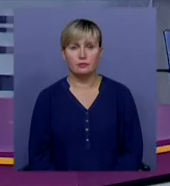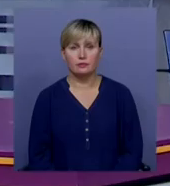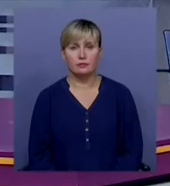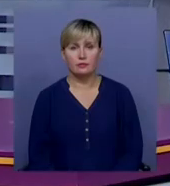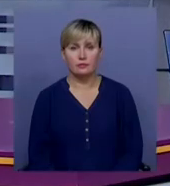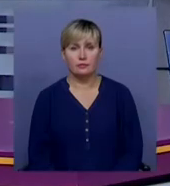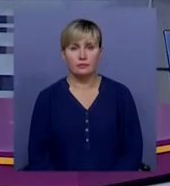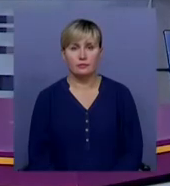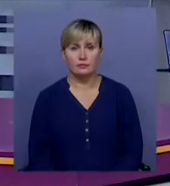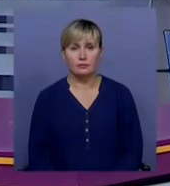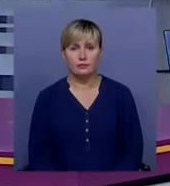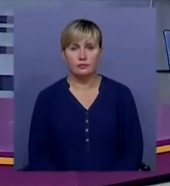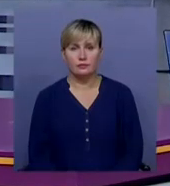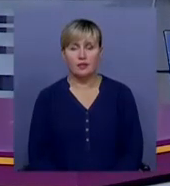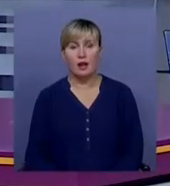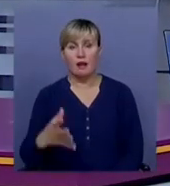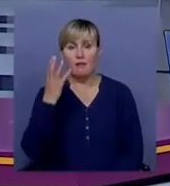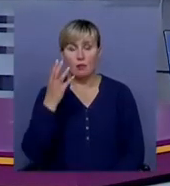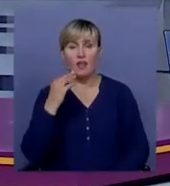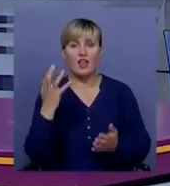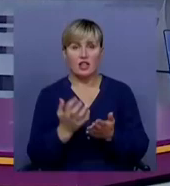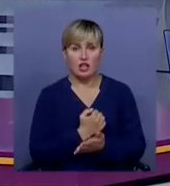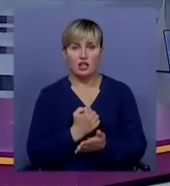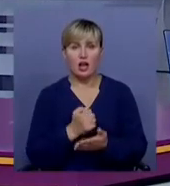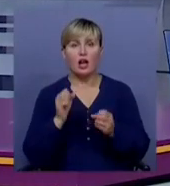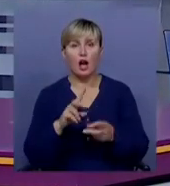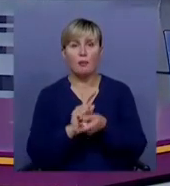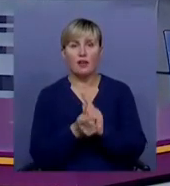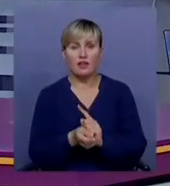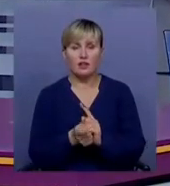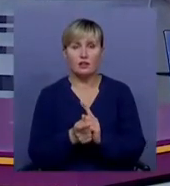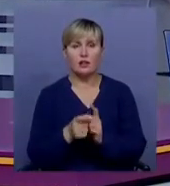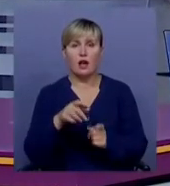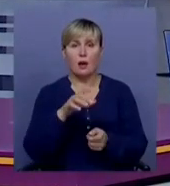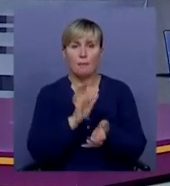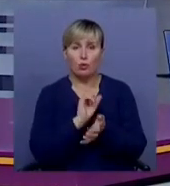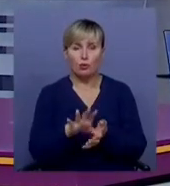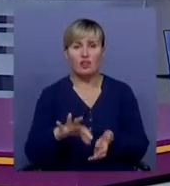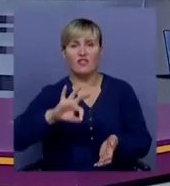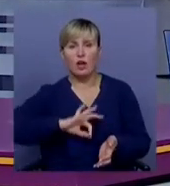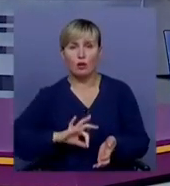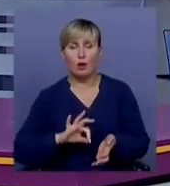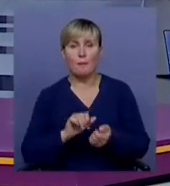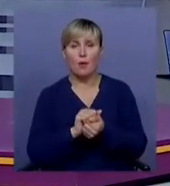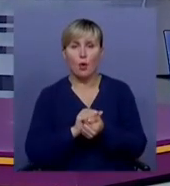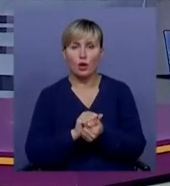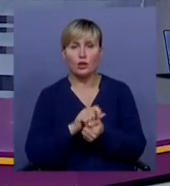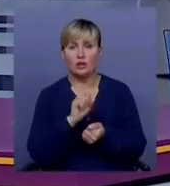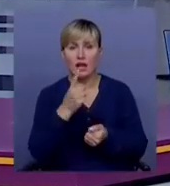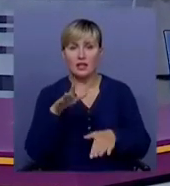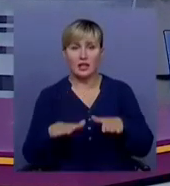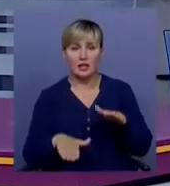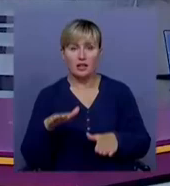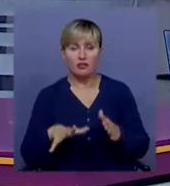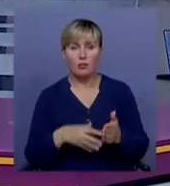область. Тем временем в Алматы нашли способ, как превратить отходы в доходы. В пунктах приема макулатуру за килограмм